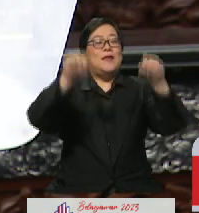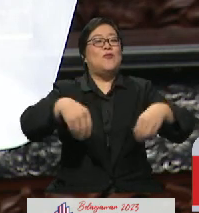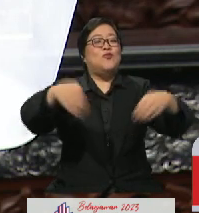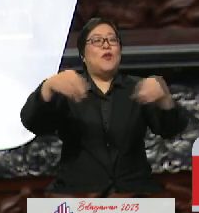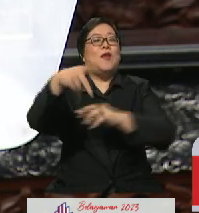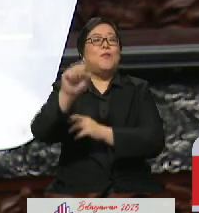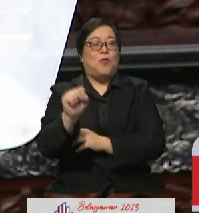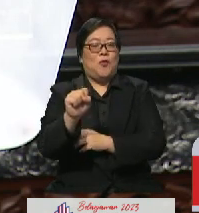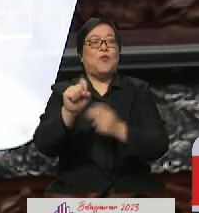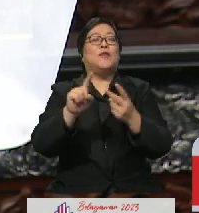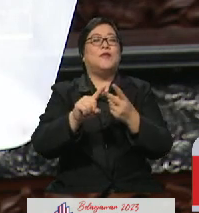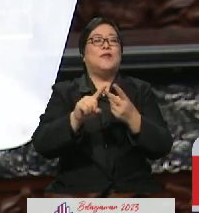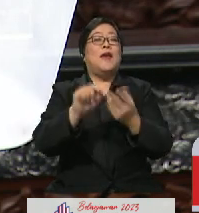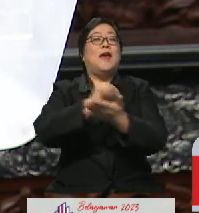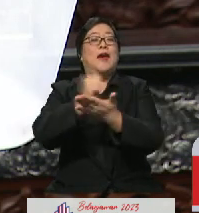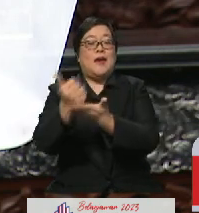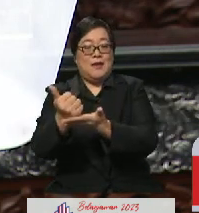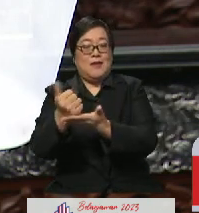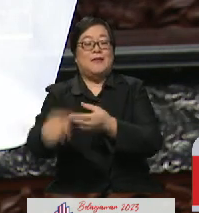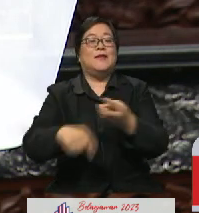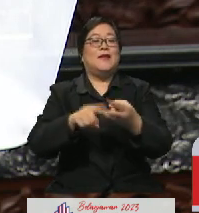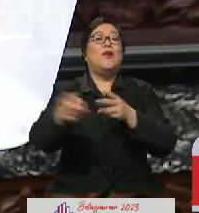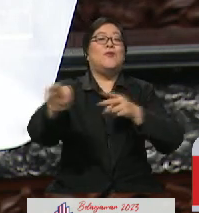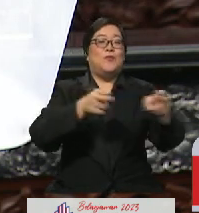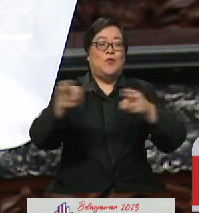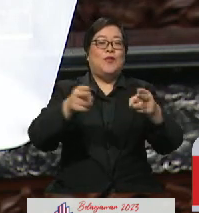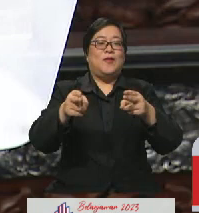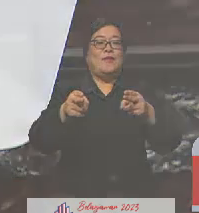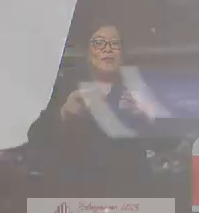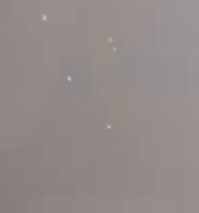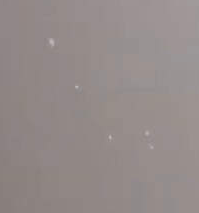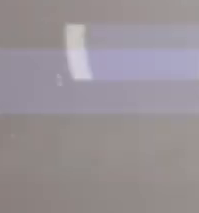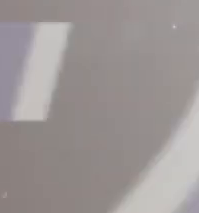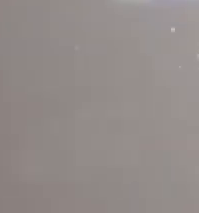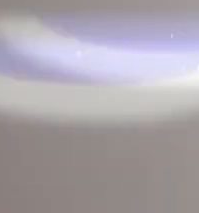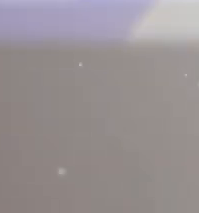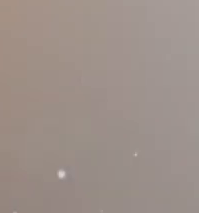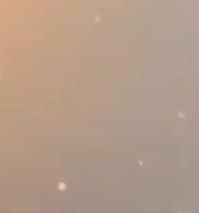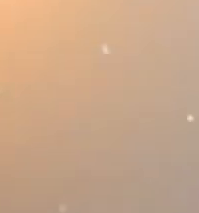jualan pos, perakaunan dan pengurusan inventory.